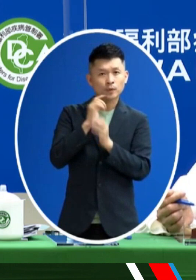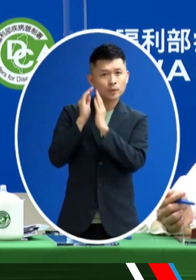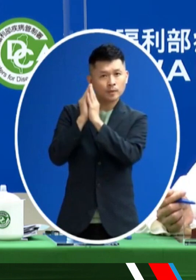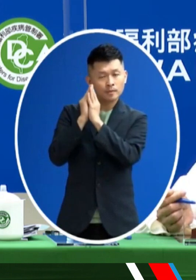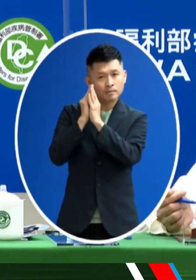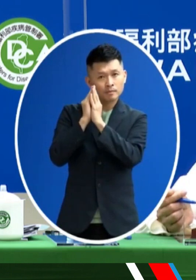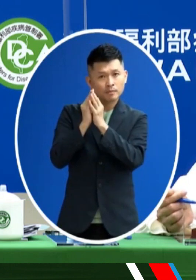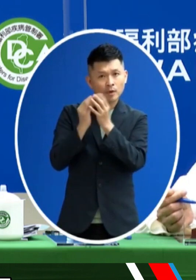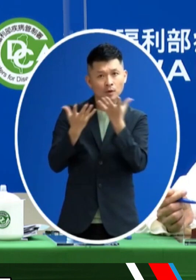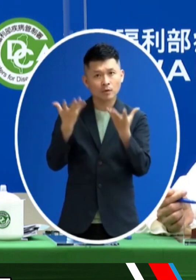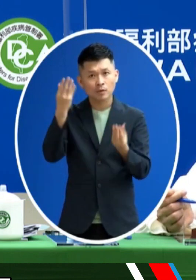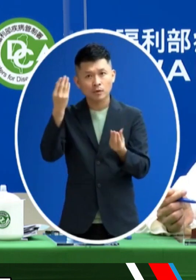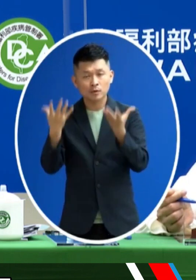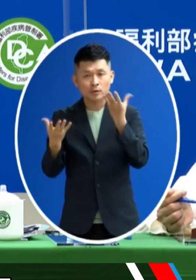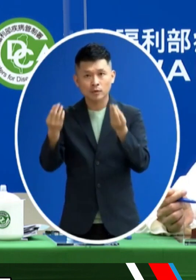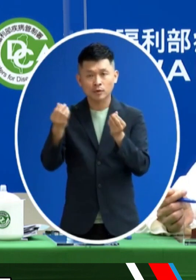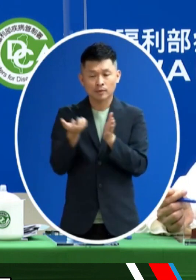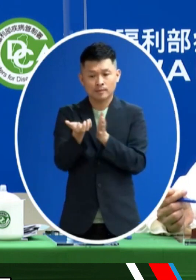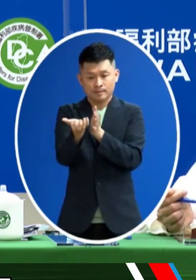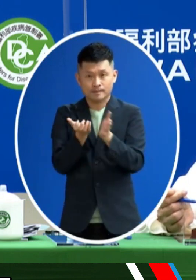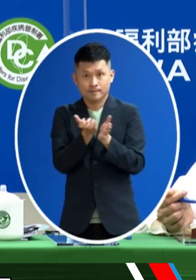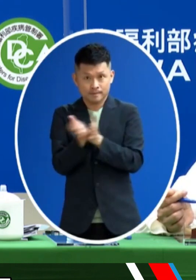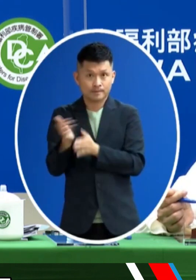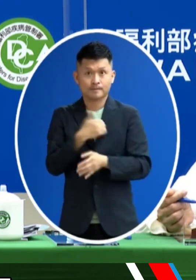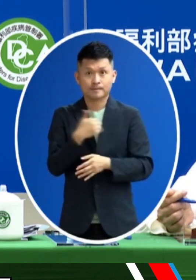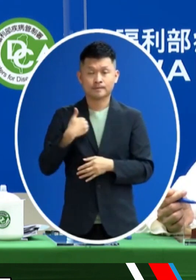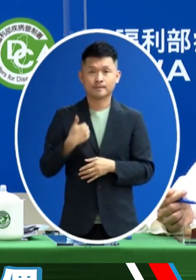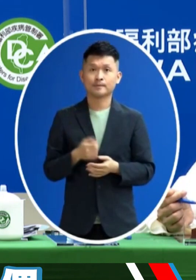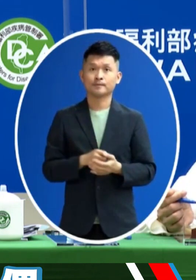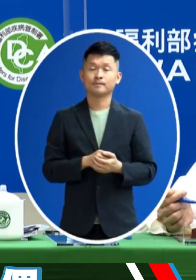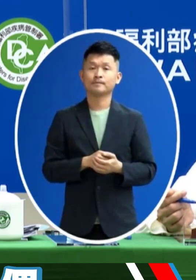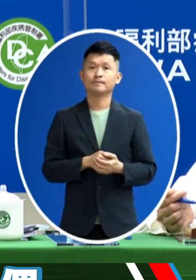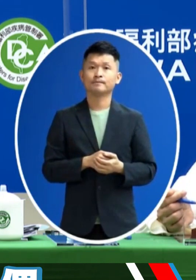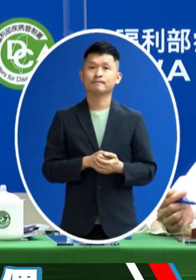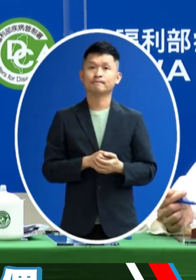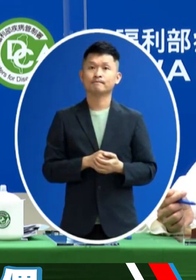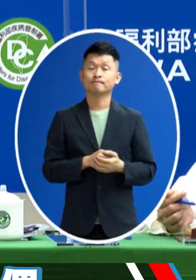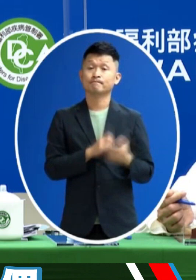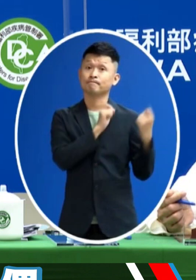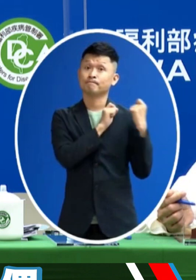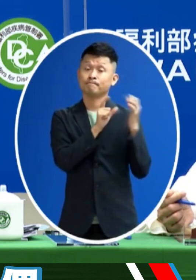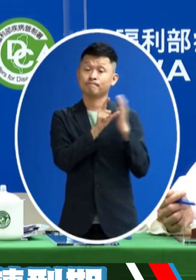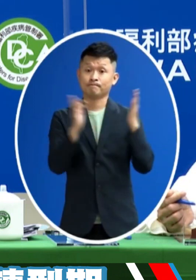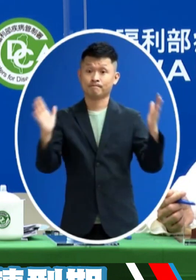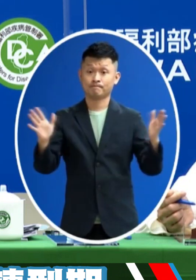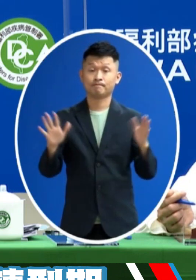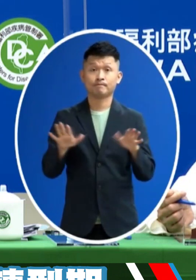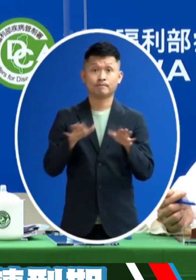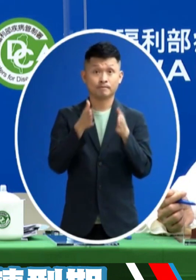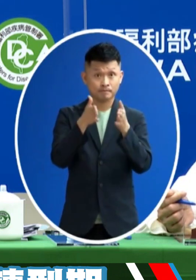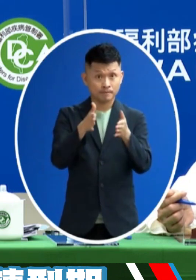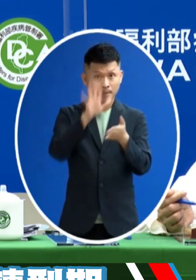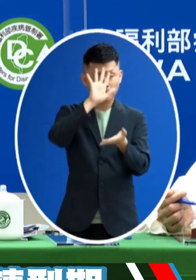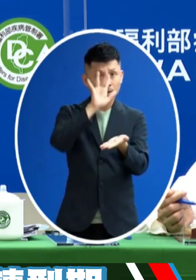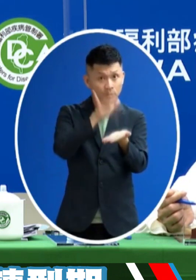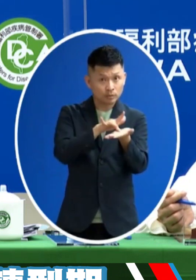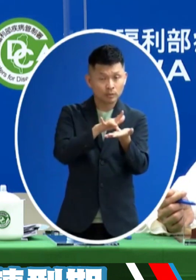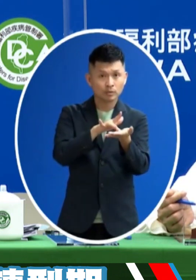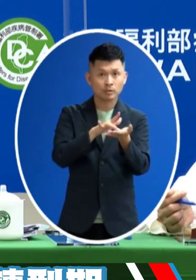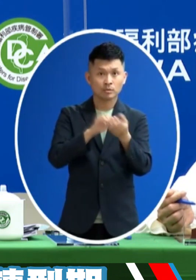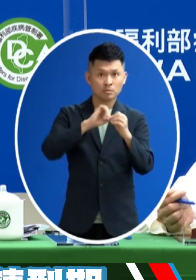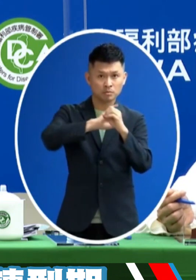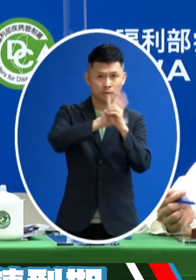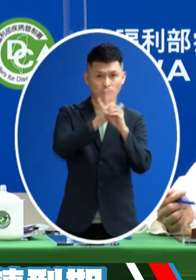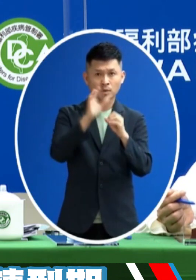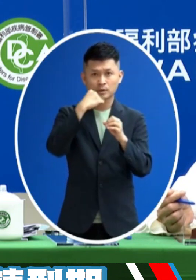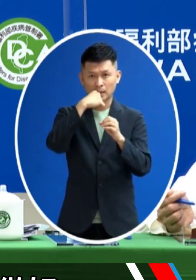相关的准备。那这段时间整体正在一个哈，整个对这病毒的一个也在台湾是一个重大